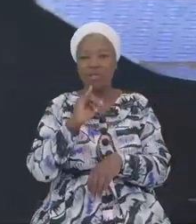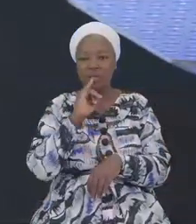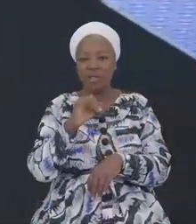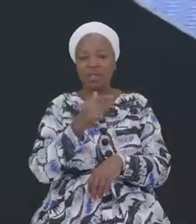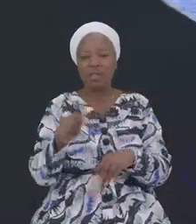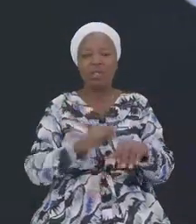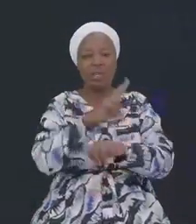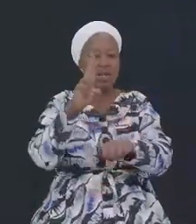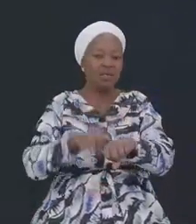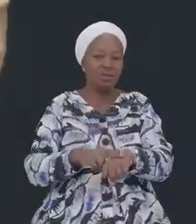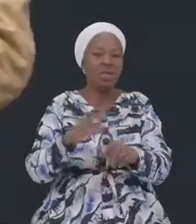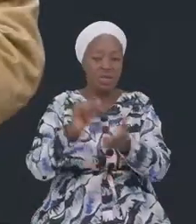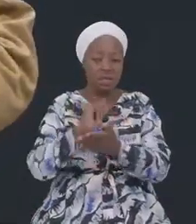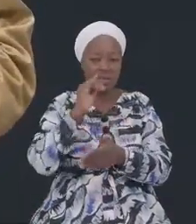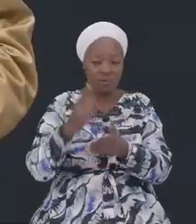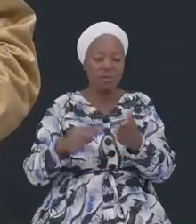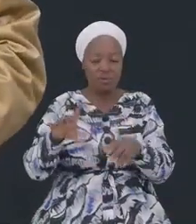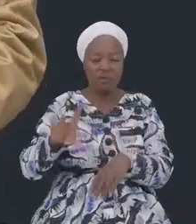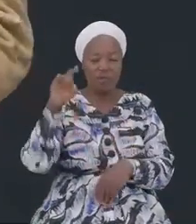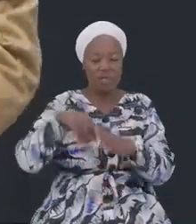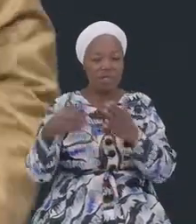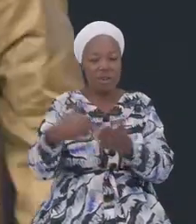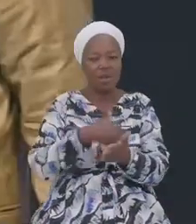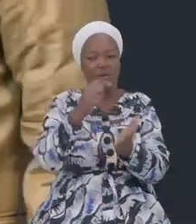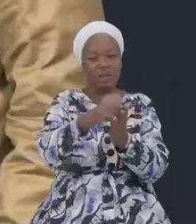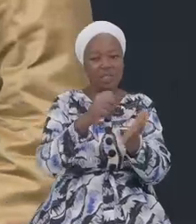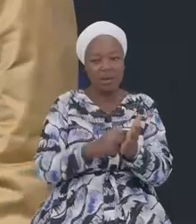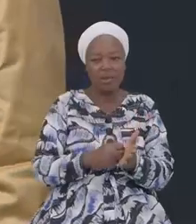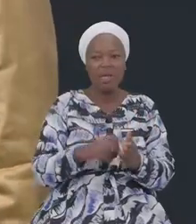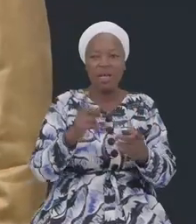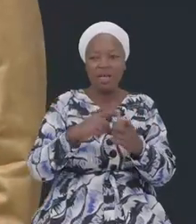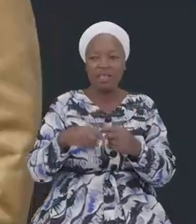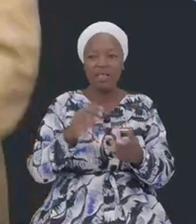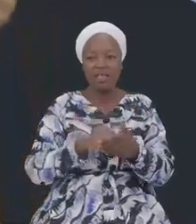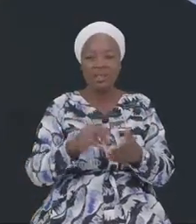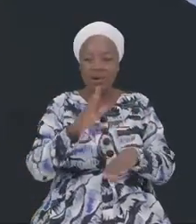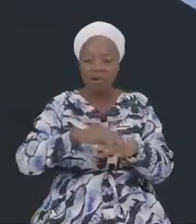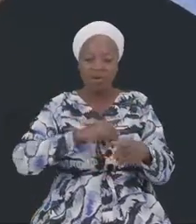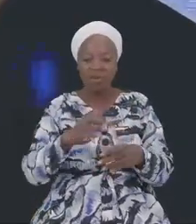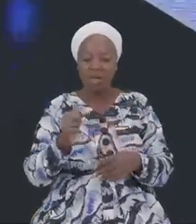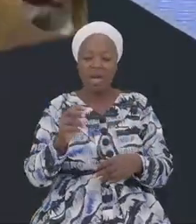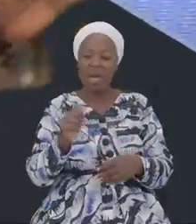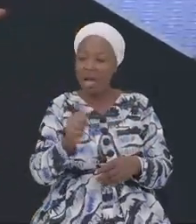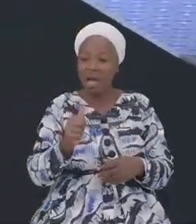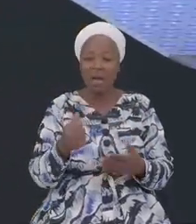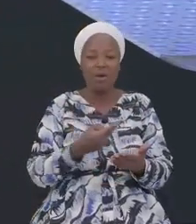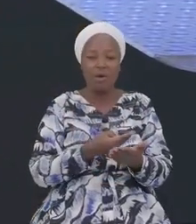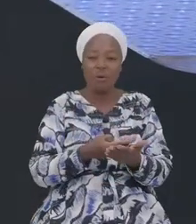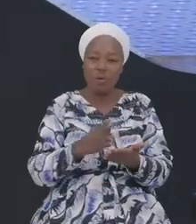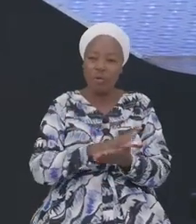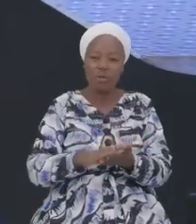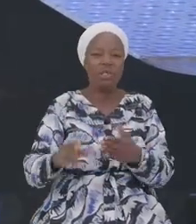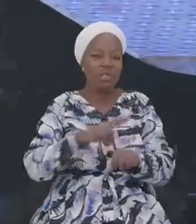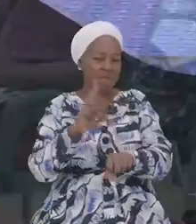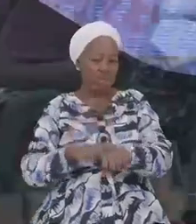l'église dans la nation, c'est ce que vous voyez dans l'Ancien Testament. Il dit, il veut faire de nous une nation sainte. Quand vous considérez